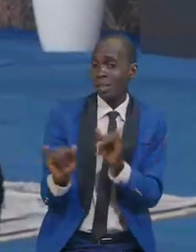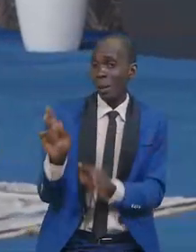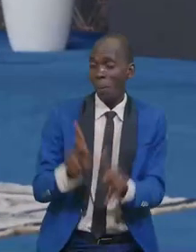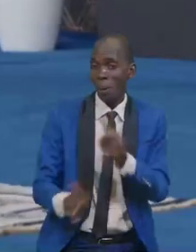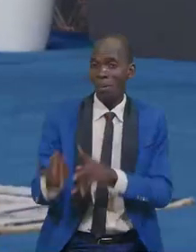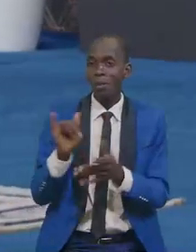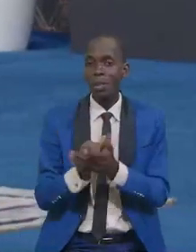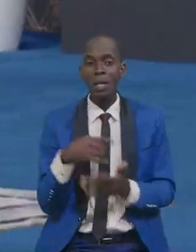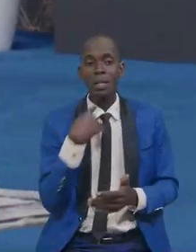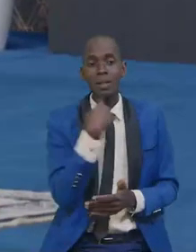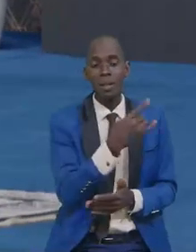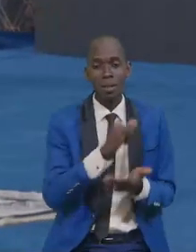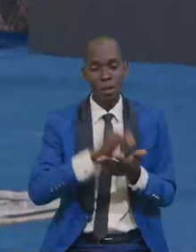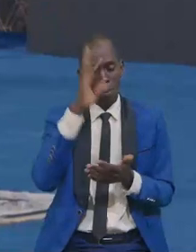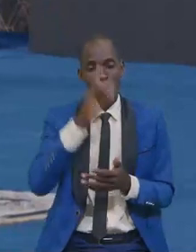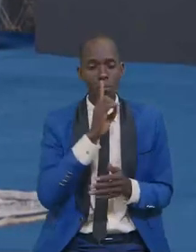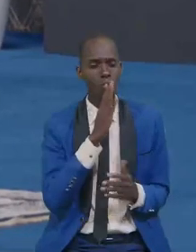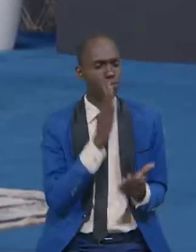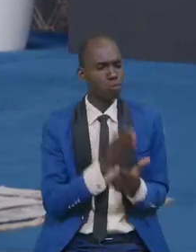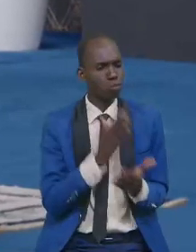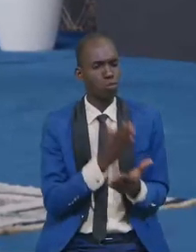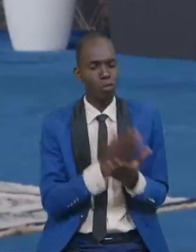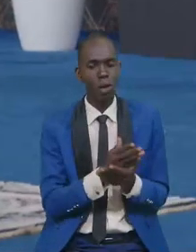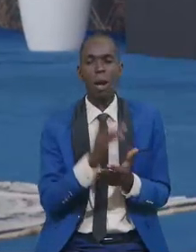dit, prends courage,